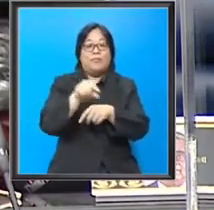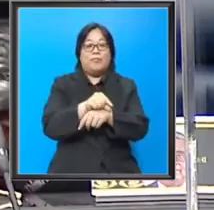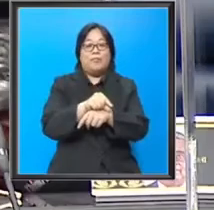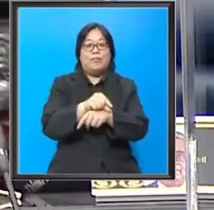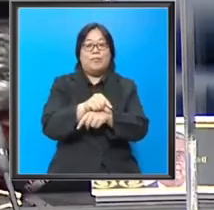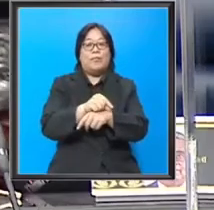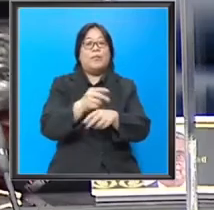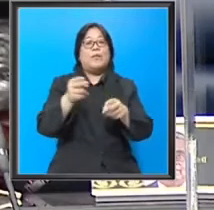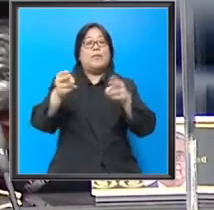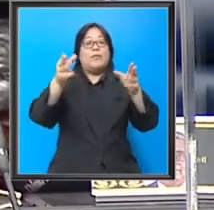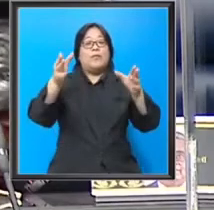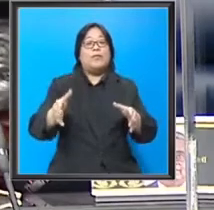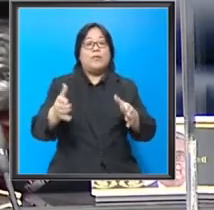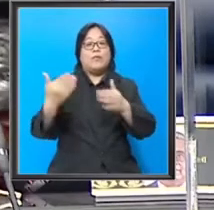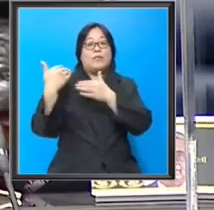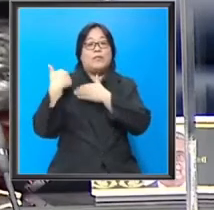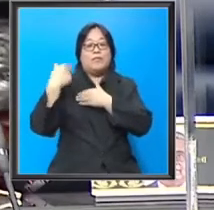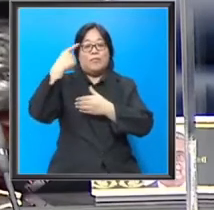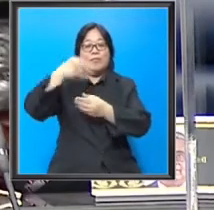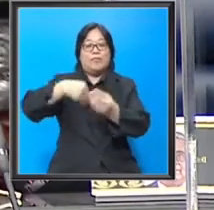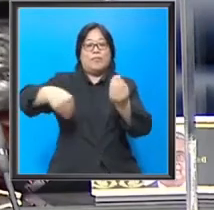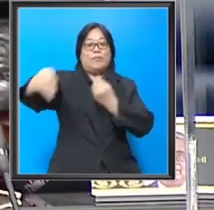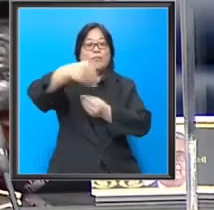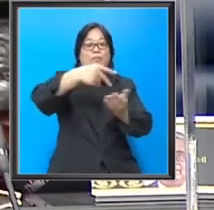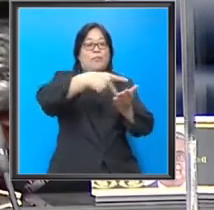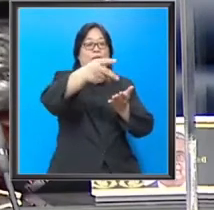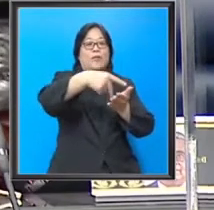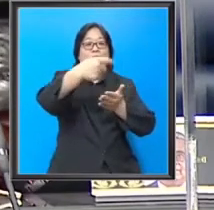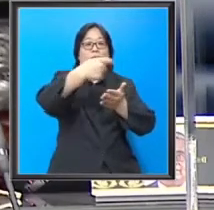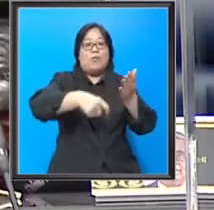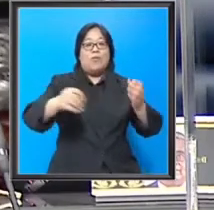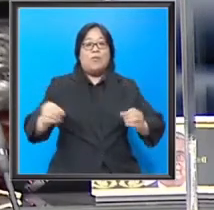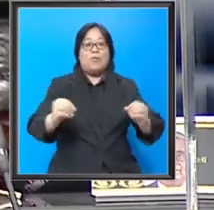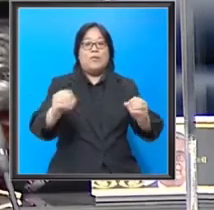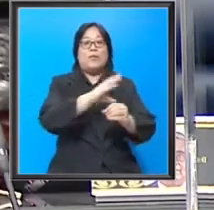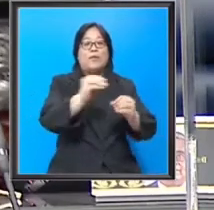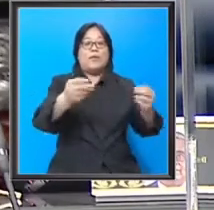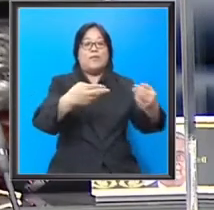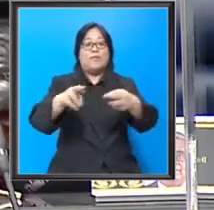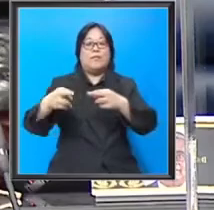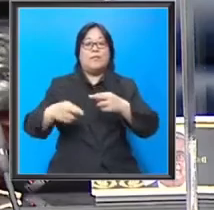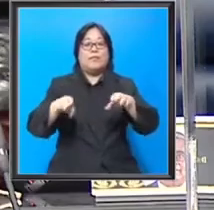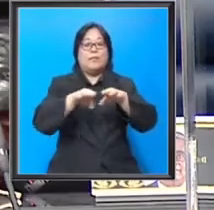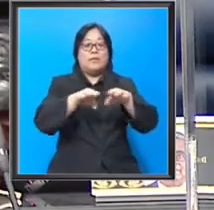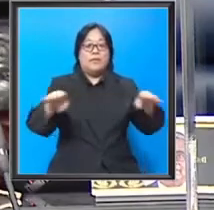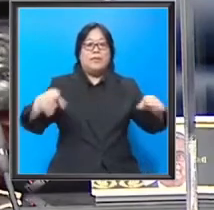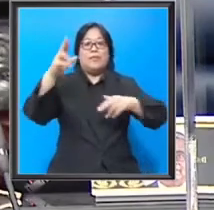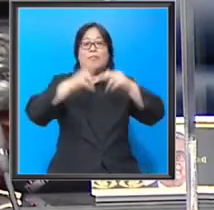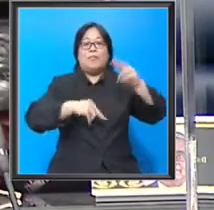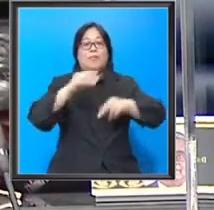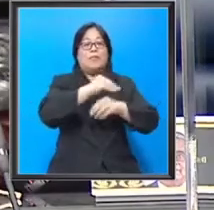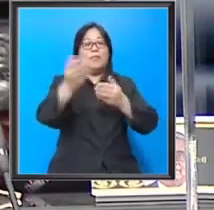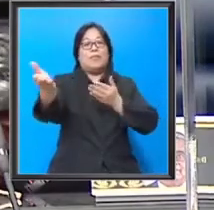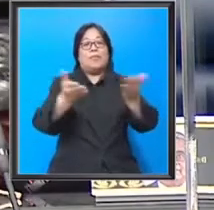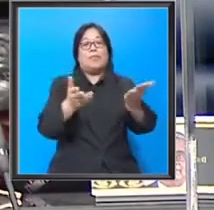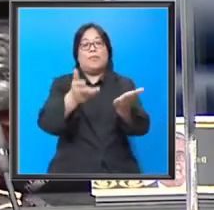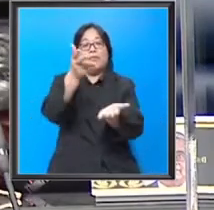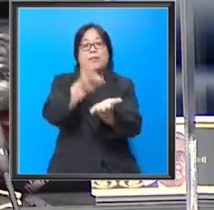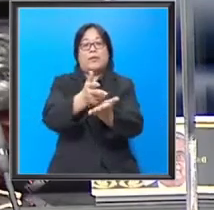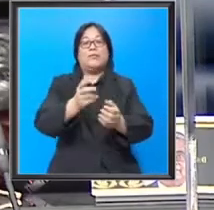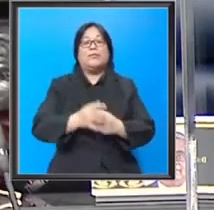oleh pengurus parkir untuk menampung post operasi dan penyelenggaraan tapak bangunan kemudahan parkir